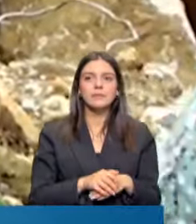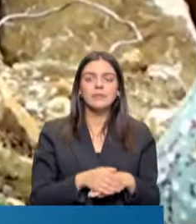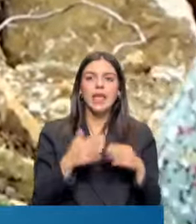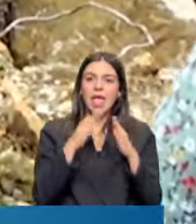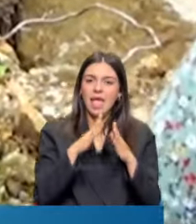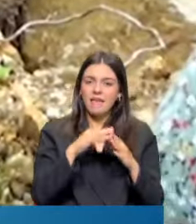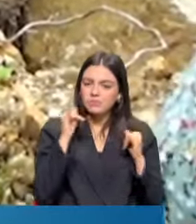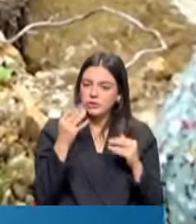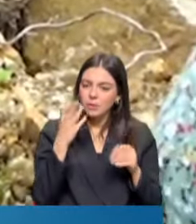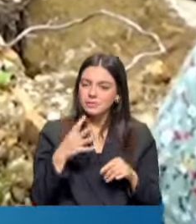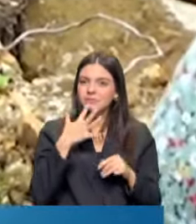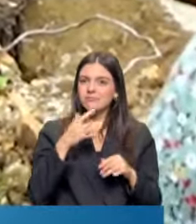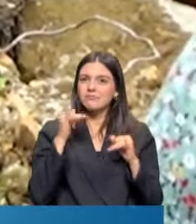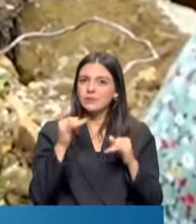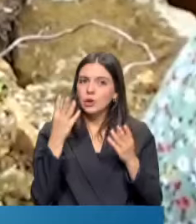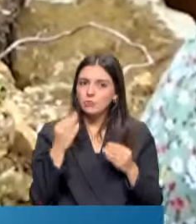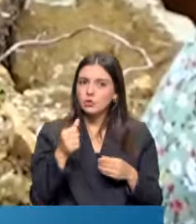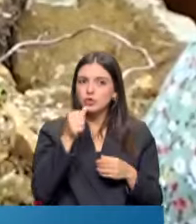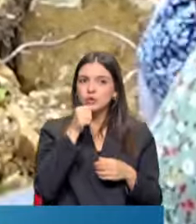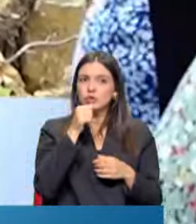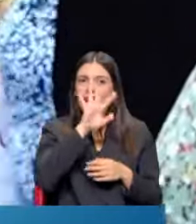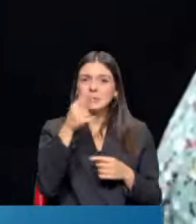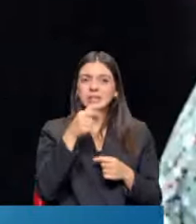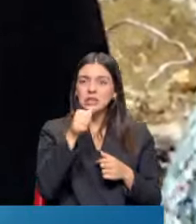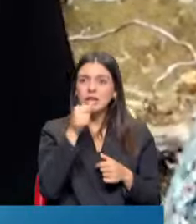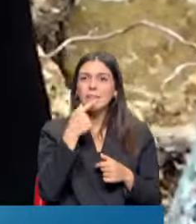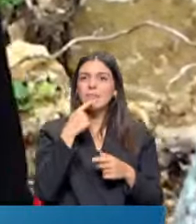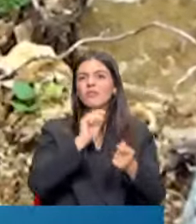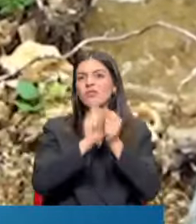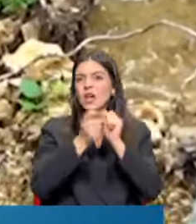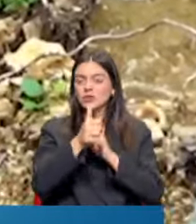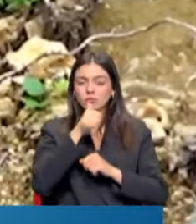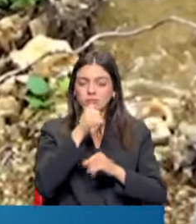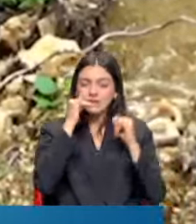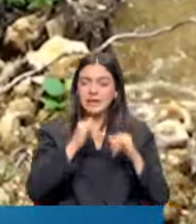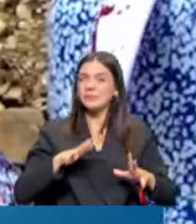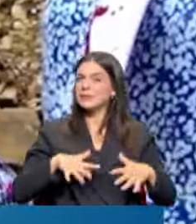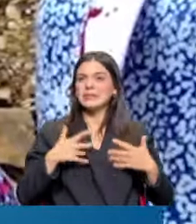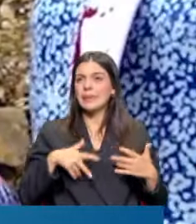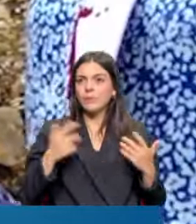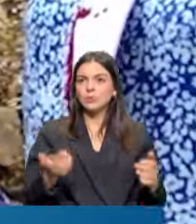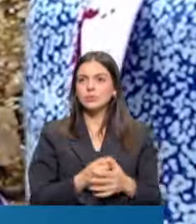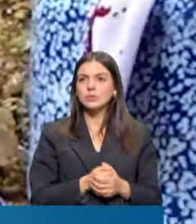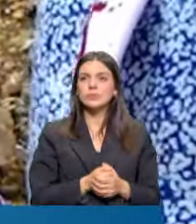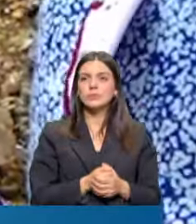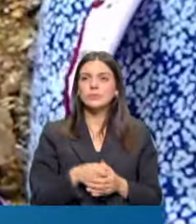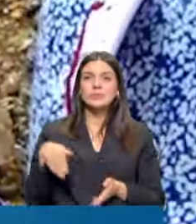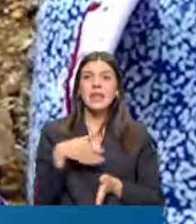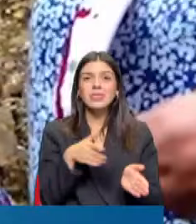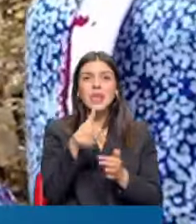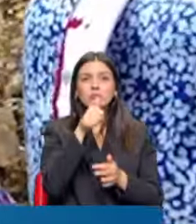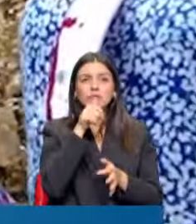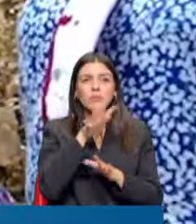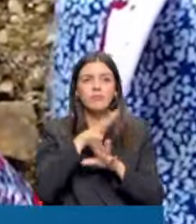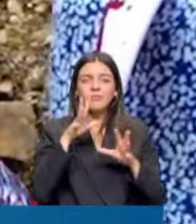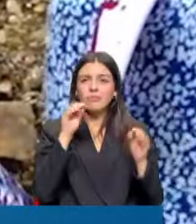kirlenmesine, akarsularımızın yani içtiğimiz suların tadı bile değişti. Sularımızın kirlenmesini istemiyoruz. Dereler bulanık